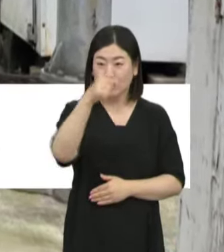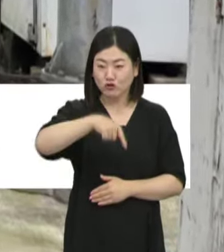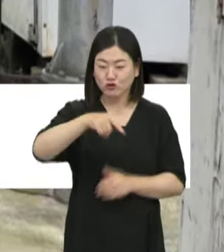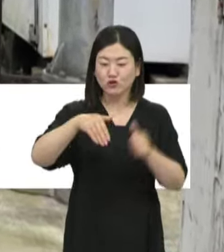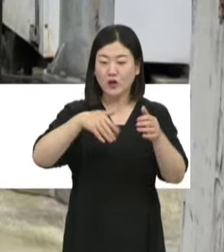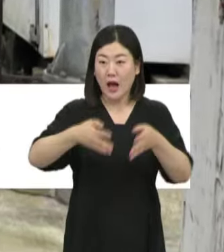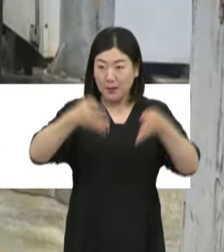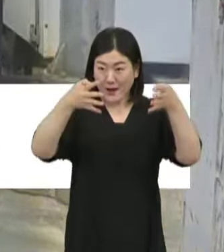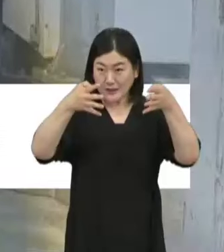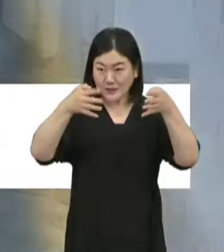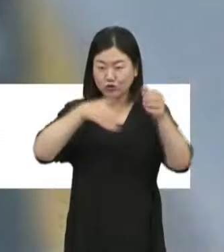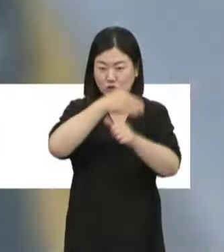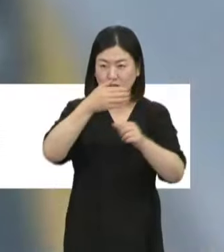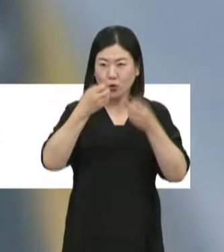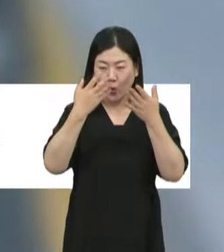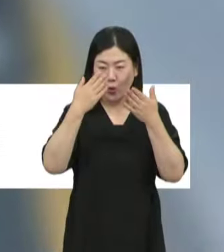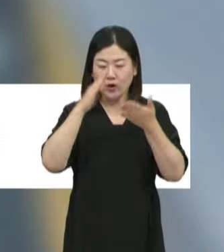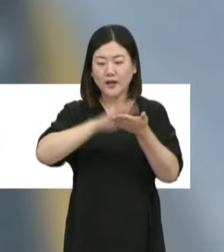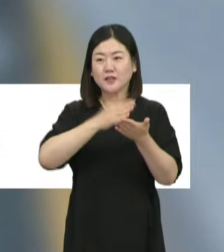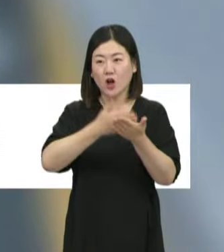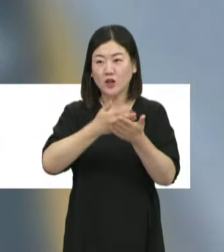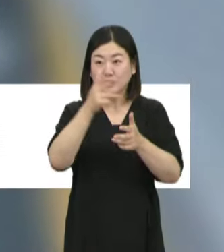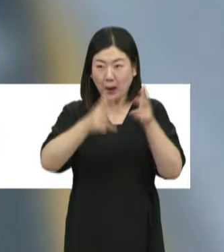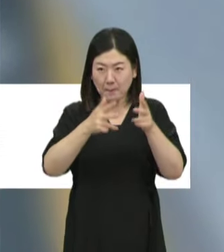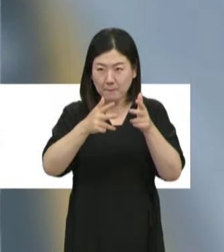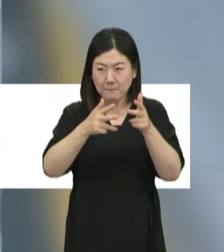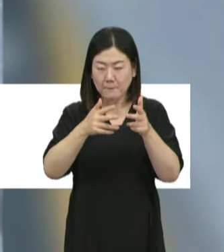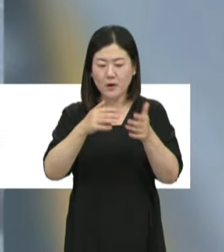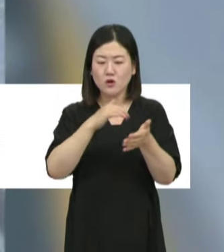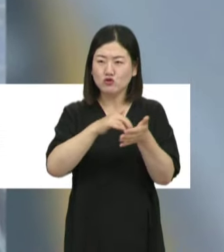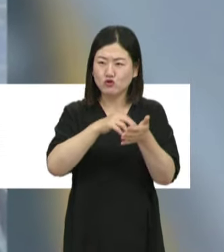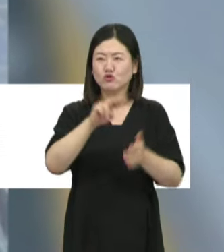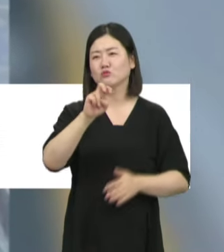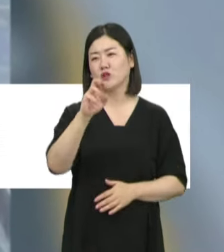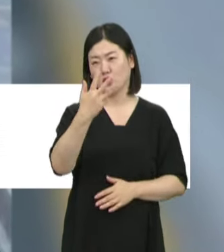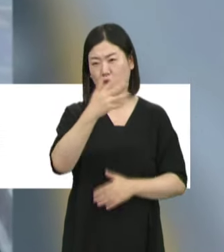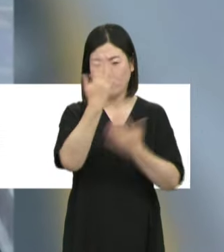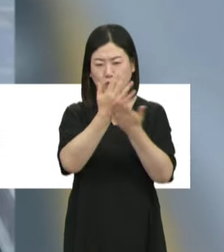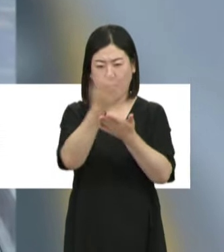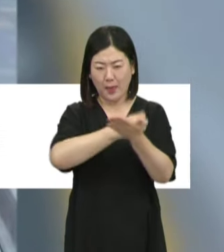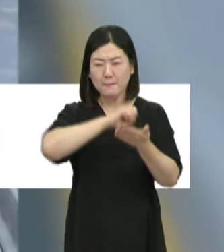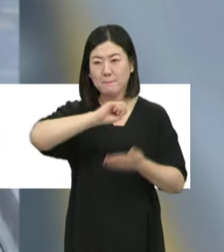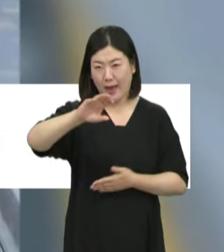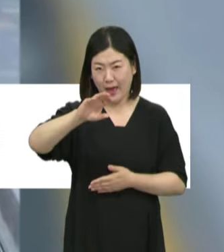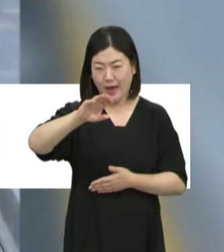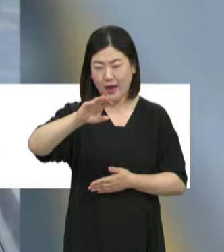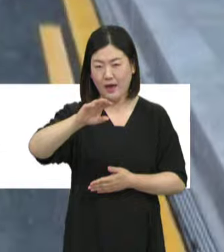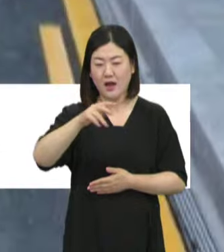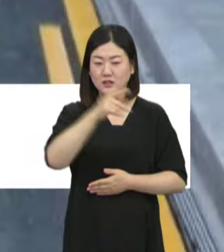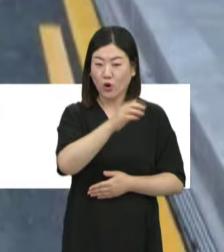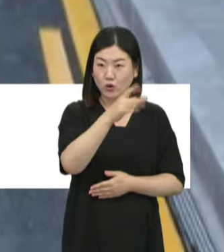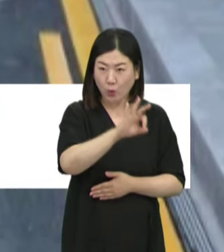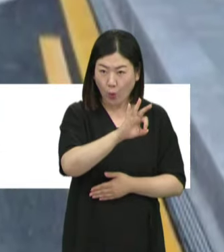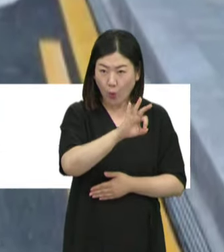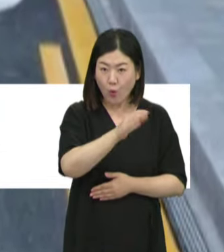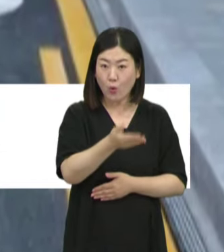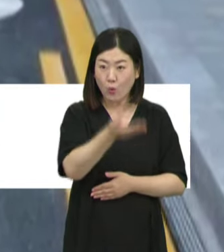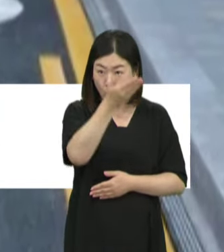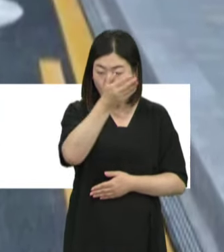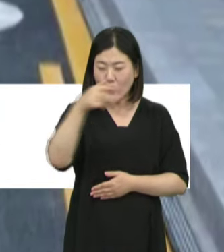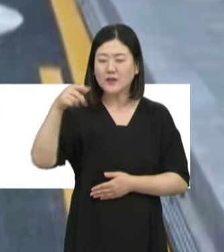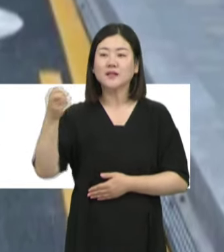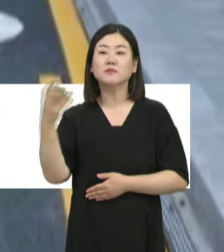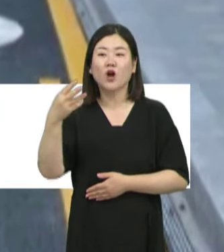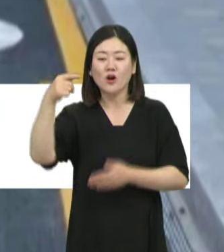아파트 주변 도로 개설 사업 구역내 편입된 쪽방 28개 동을 모두 철거하고 정동 지하차도 상부부터